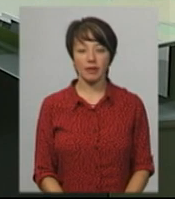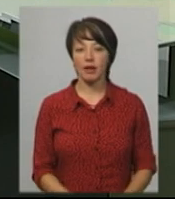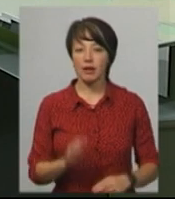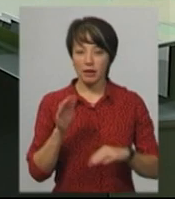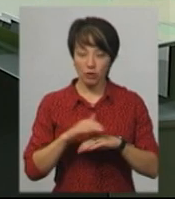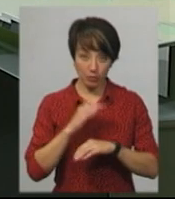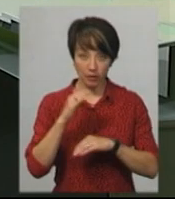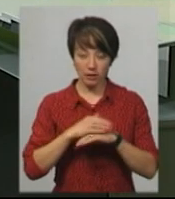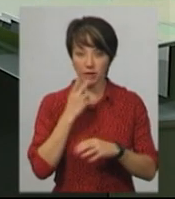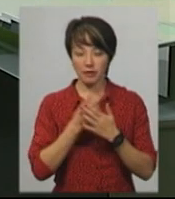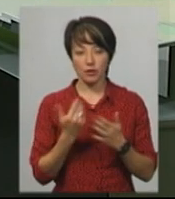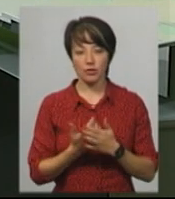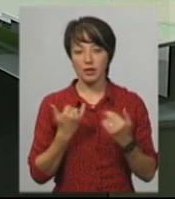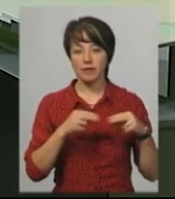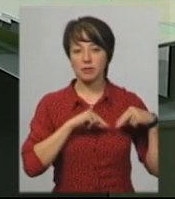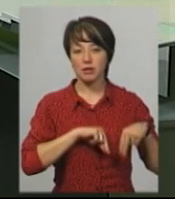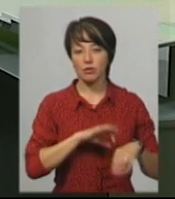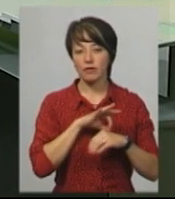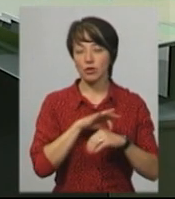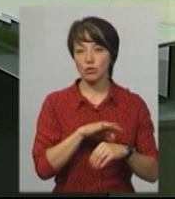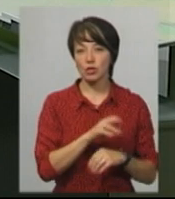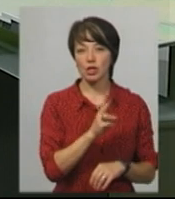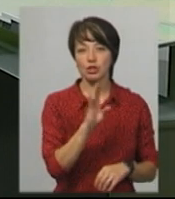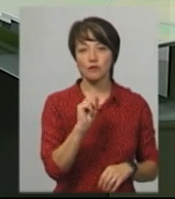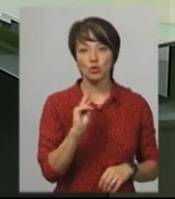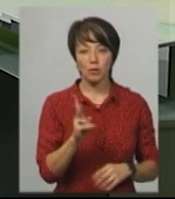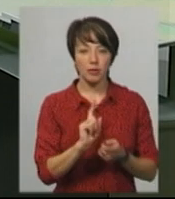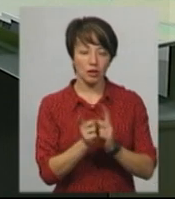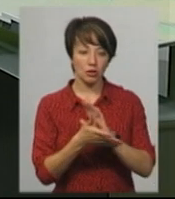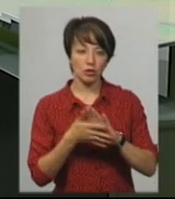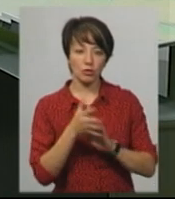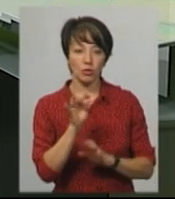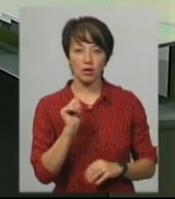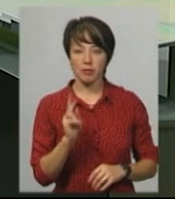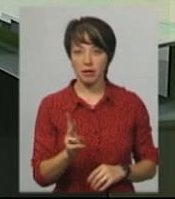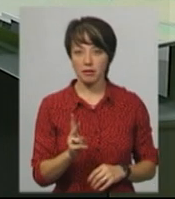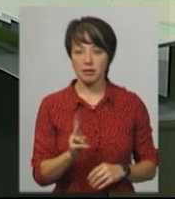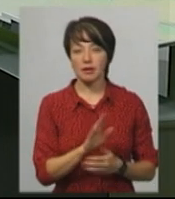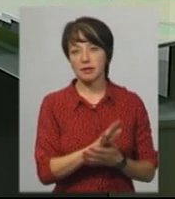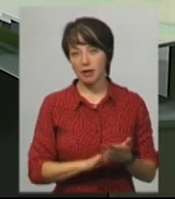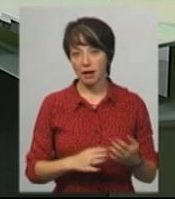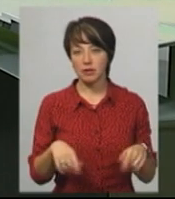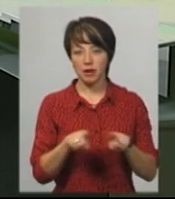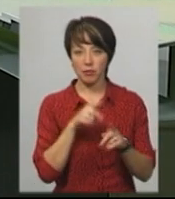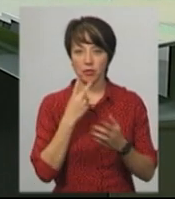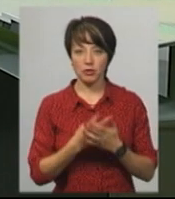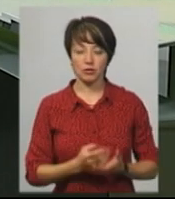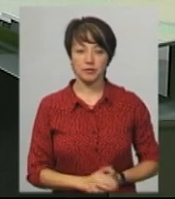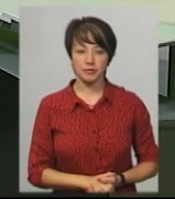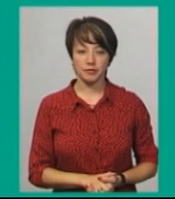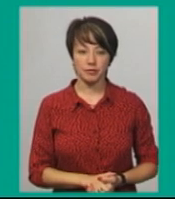Доброго вечора. Ви дивитесь новини. У студії для вас працюють ведуча Катерина Шевчук, на жестову мову перекладає Ольга Рибак. Далі ви побачите.